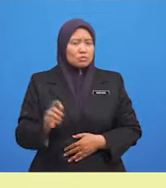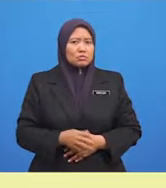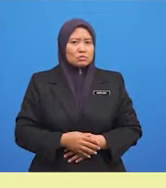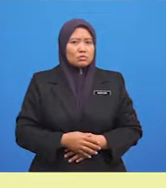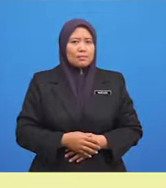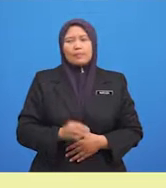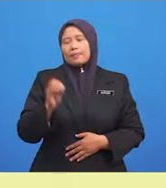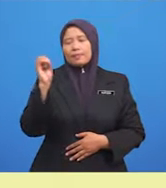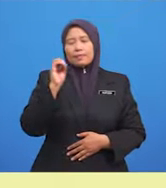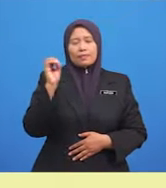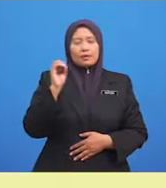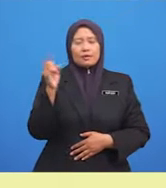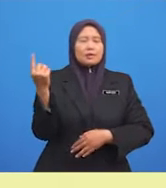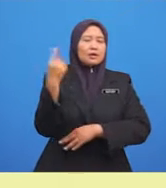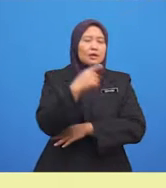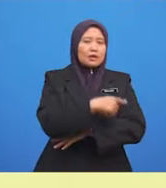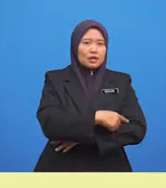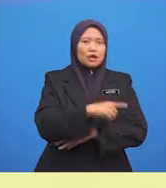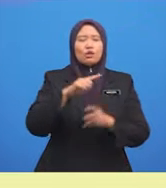Khamis, Jumaat dan Sabtu.